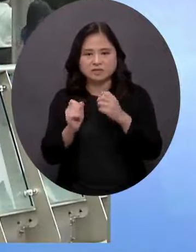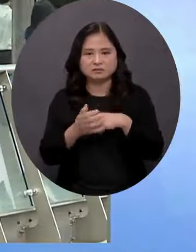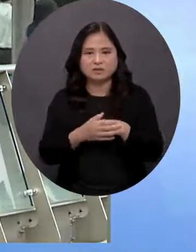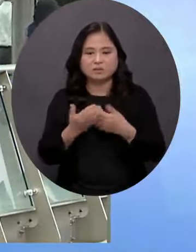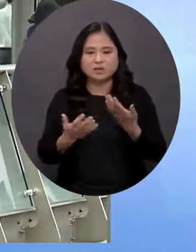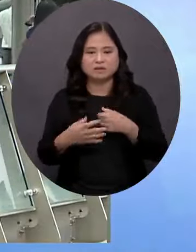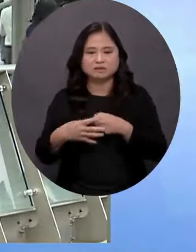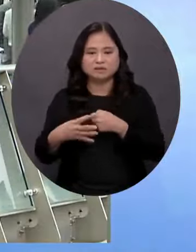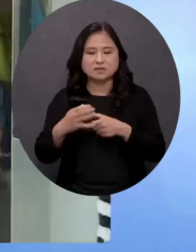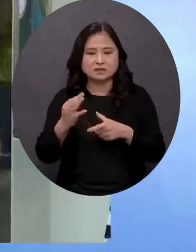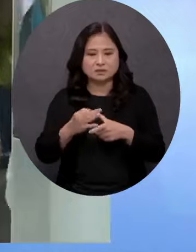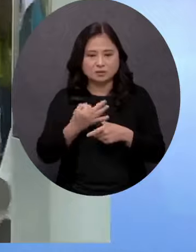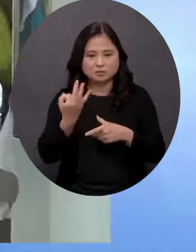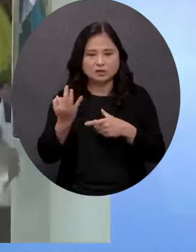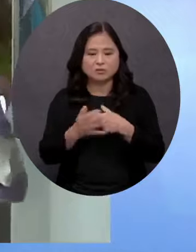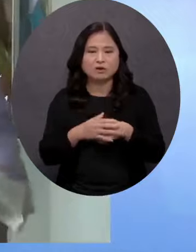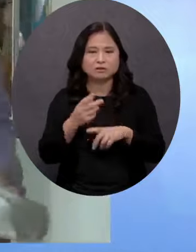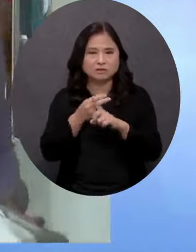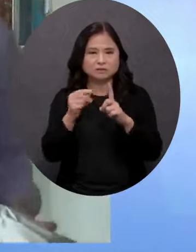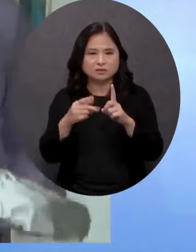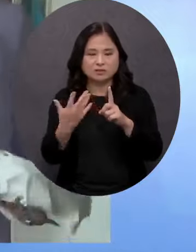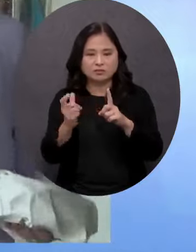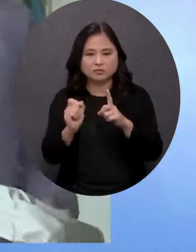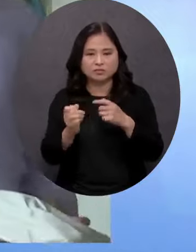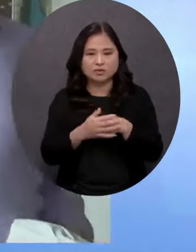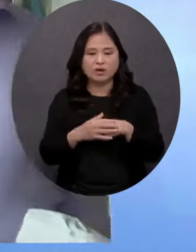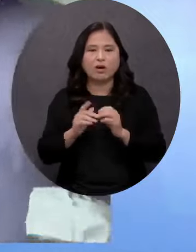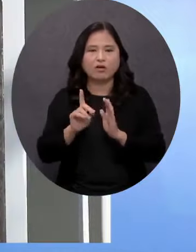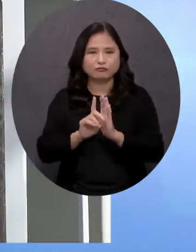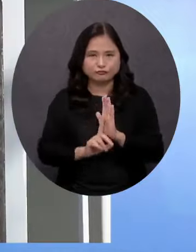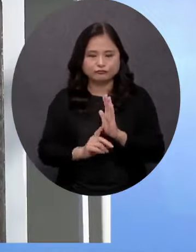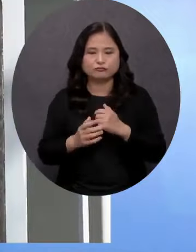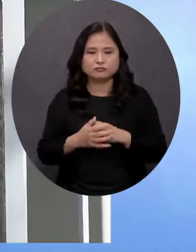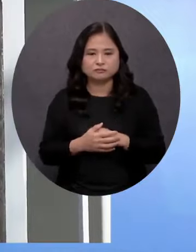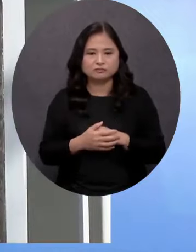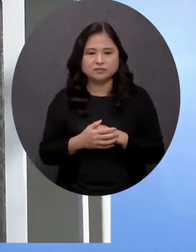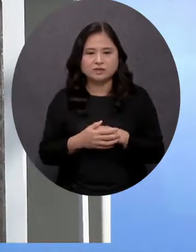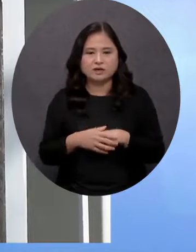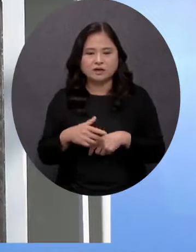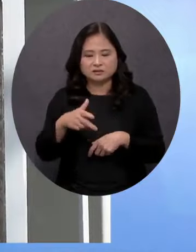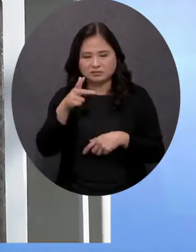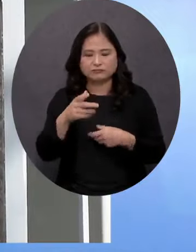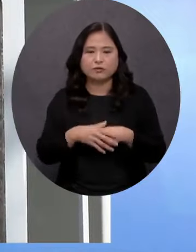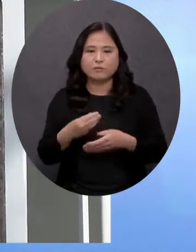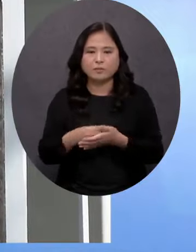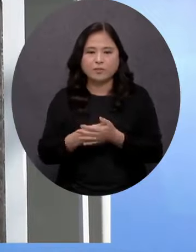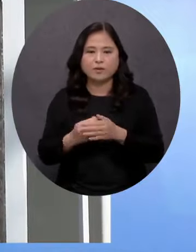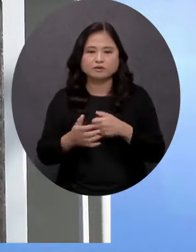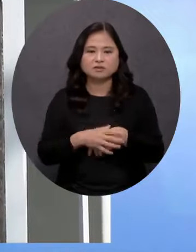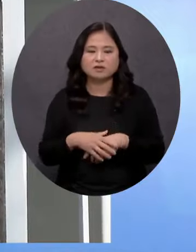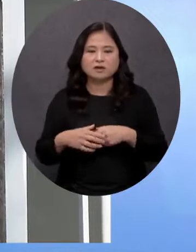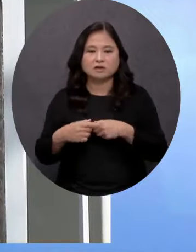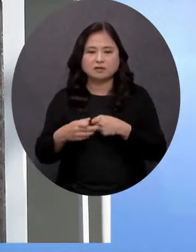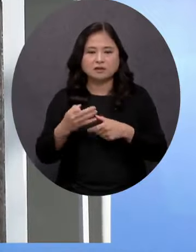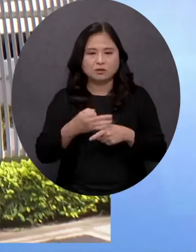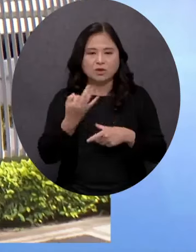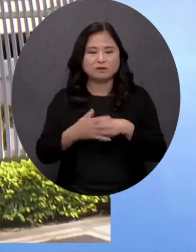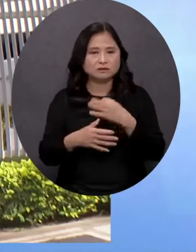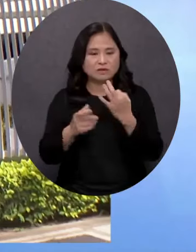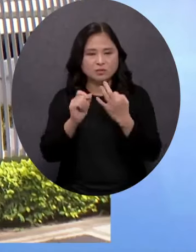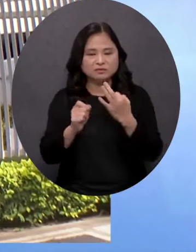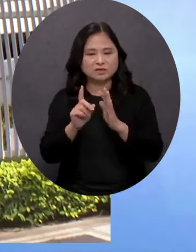去年第四季的 17.5% 显著放缓。政府消费开支在第一季就录得 3% 的实质跌